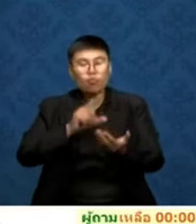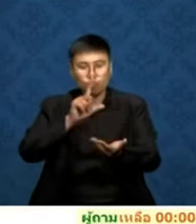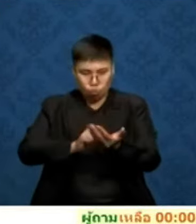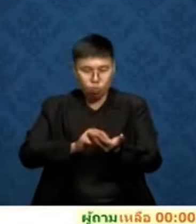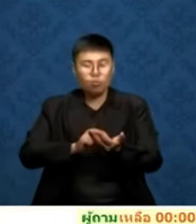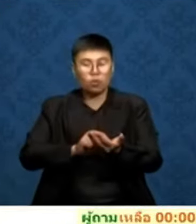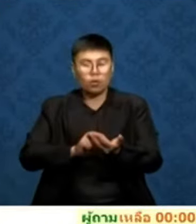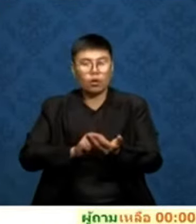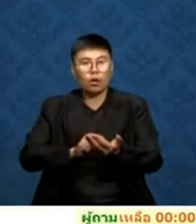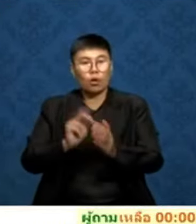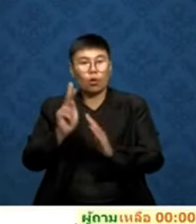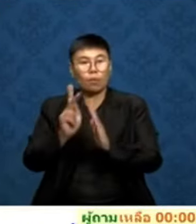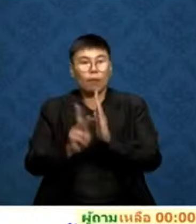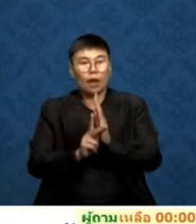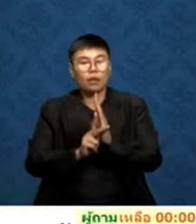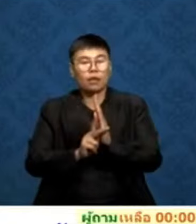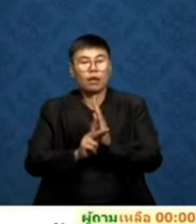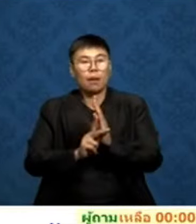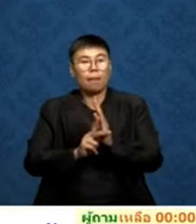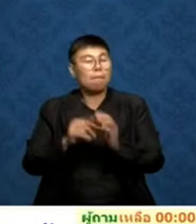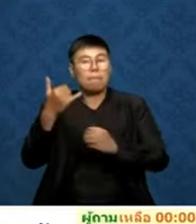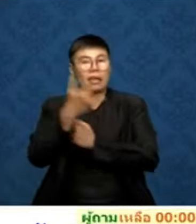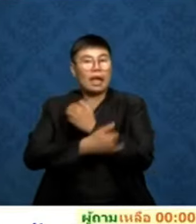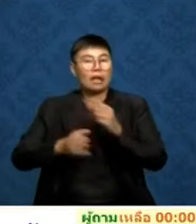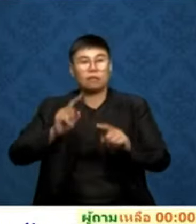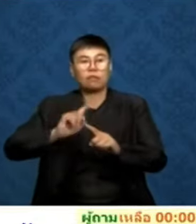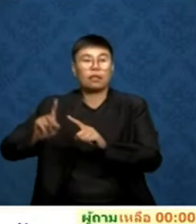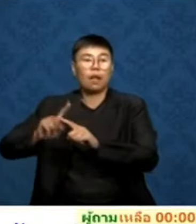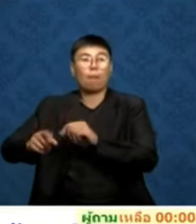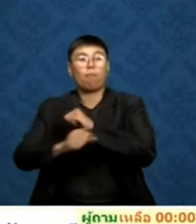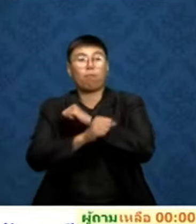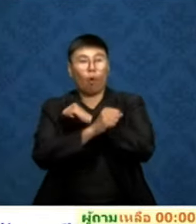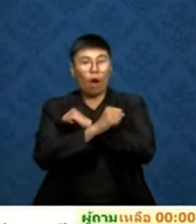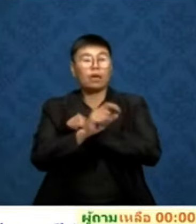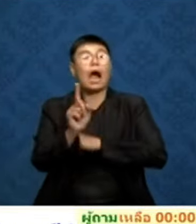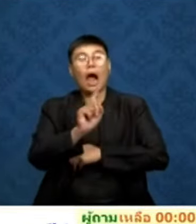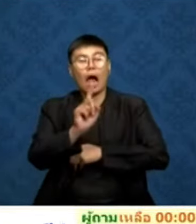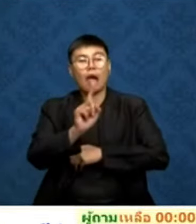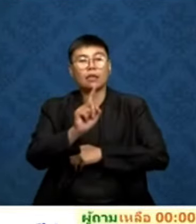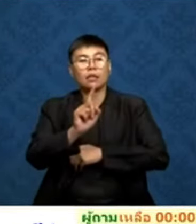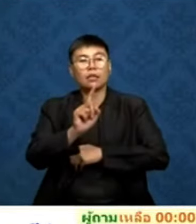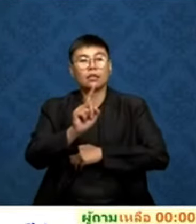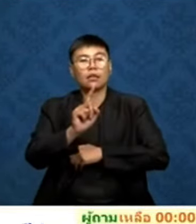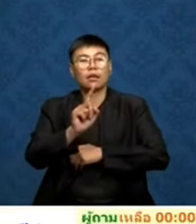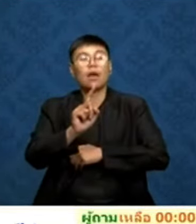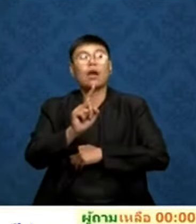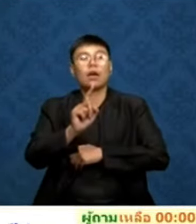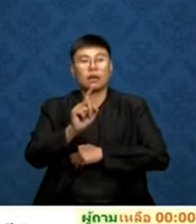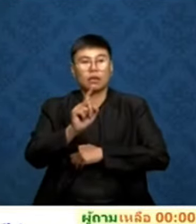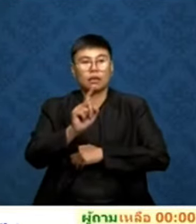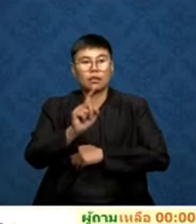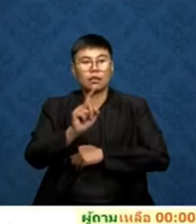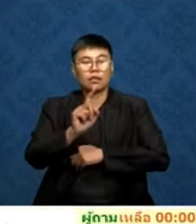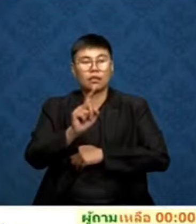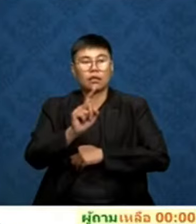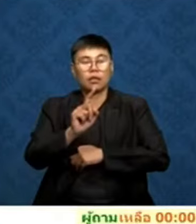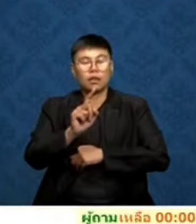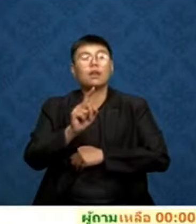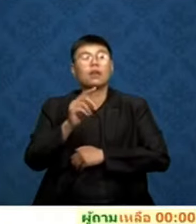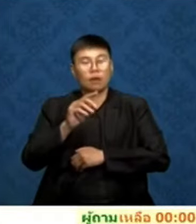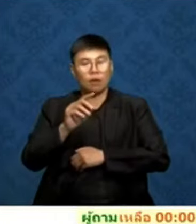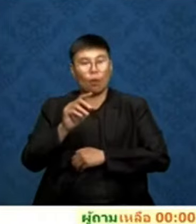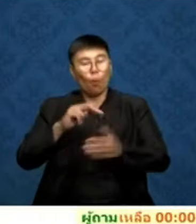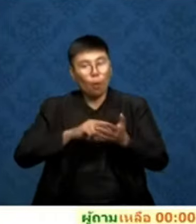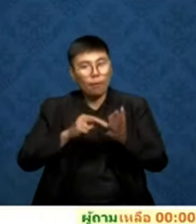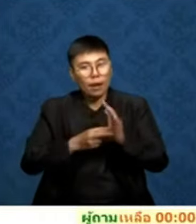เป็นกฎหมายเกือบทุกประเทศนะครับที่มีไว้ป้องกันก็คือเป็นมาตรการในการที่จะเรียกแอนตี้ดัมปิ้งลอนะครับก็คือไ